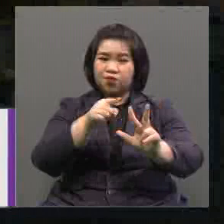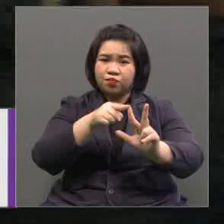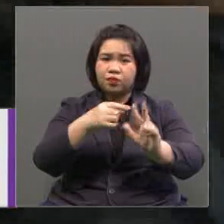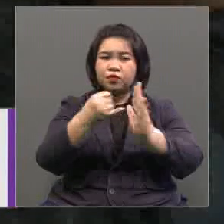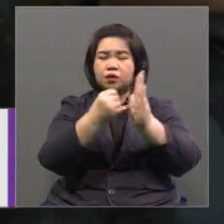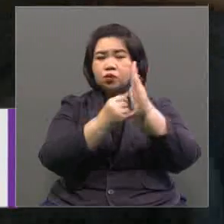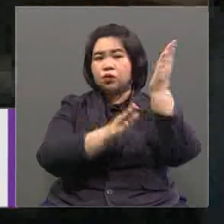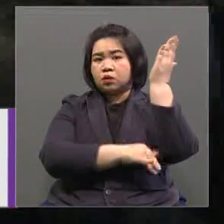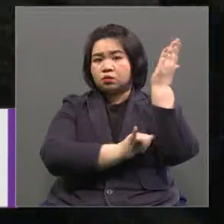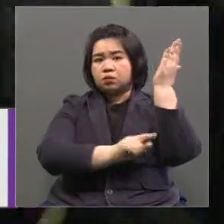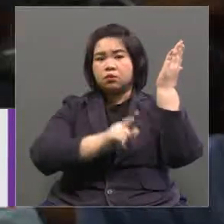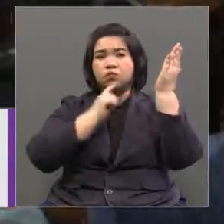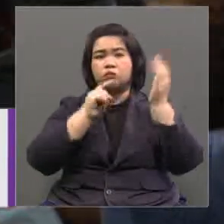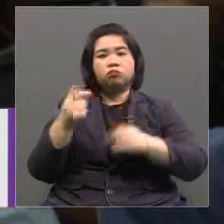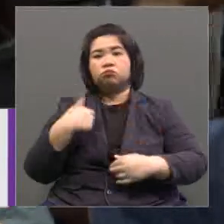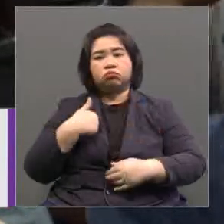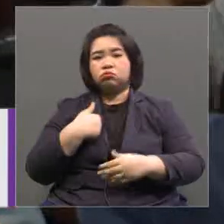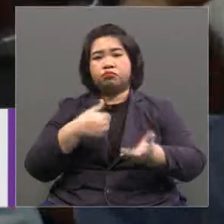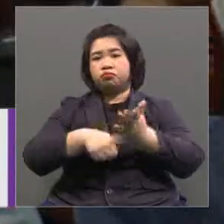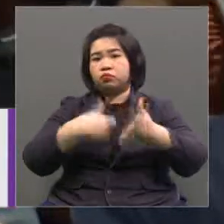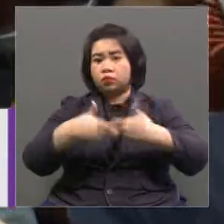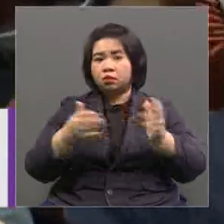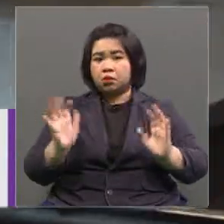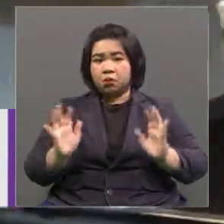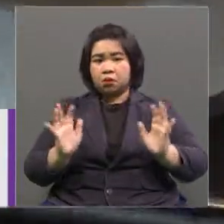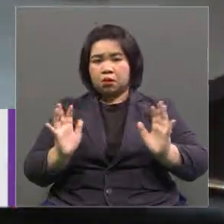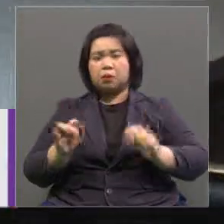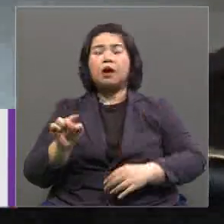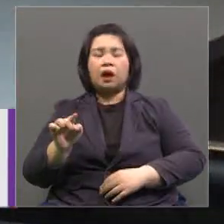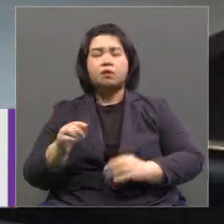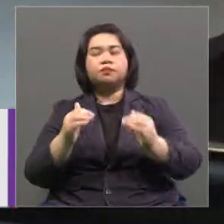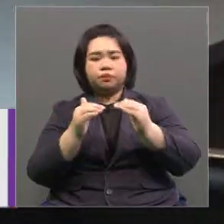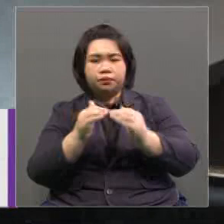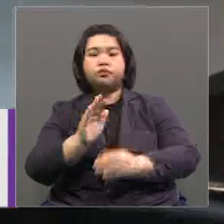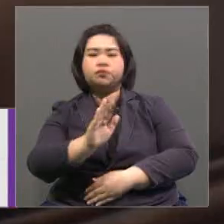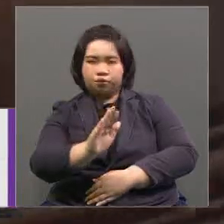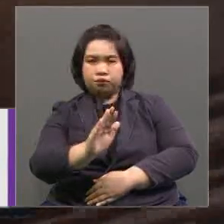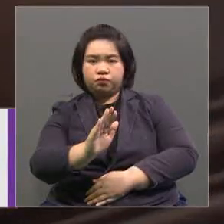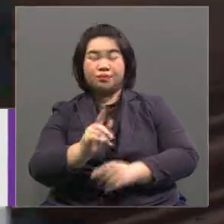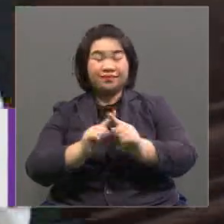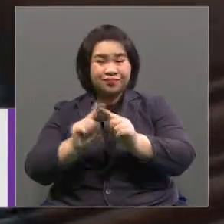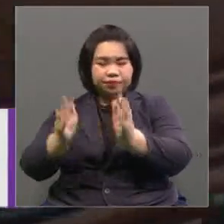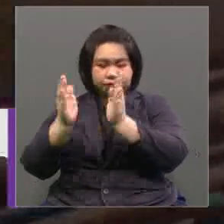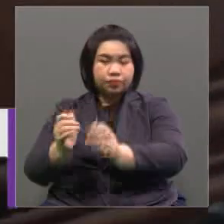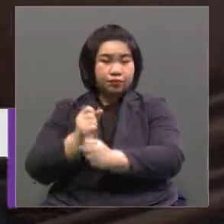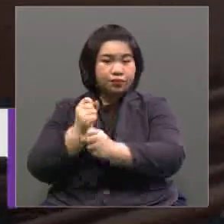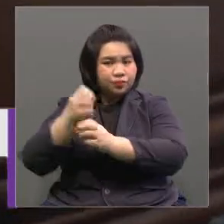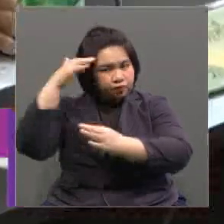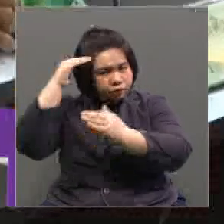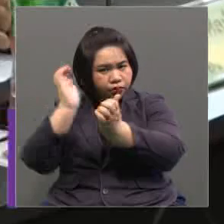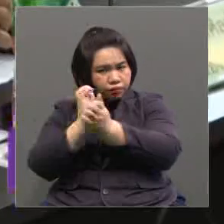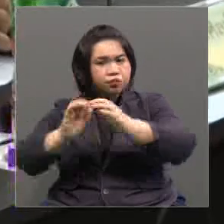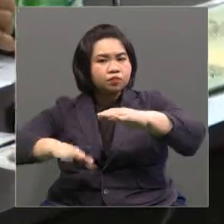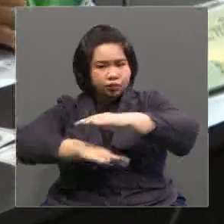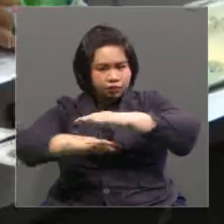จังหวัดยะลายังคงให้การปฏิเสธทุกข้อกล่าวหาครับซึ่งก็ถือว่าเป็นสิทธิ์ของผู้ต้องหาแต่ว่าทางพนักงานสอบสวนเองมีหลัก